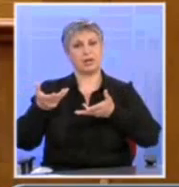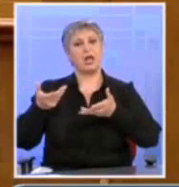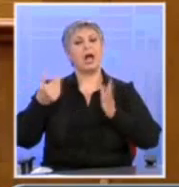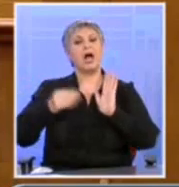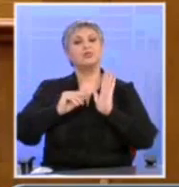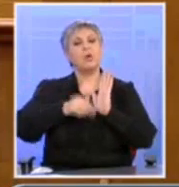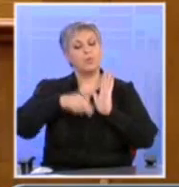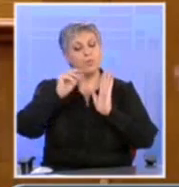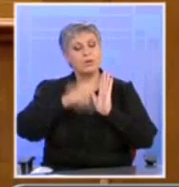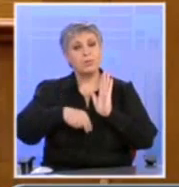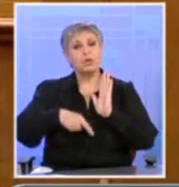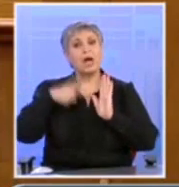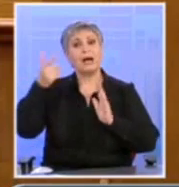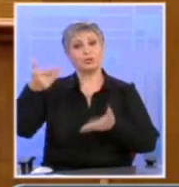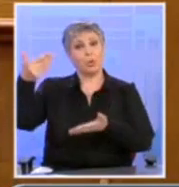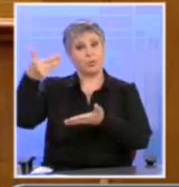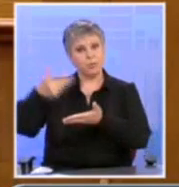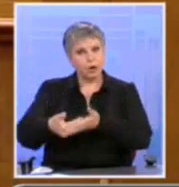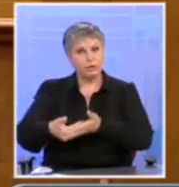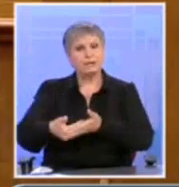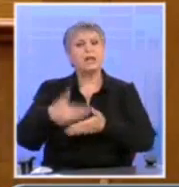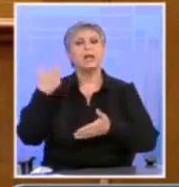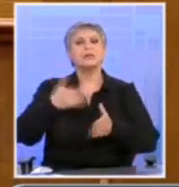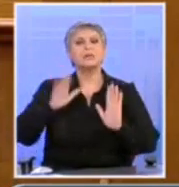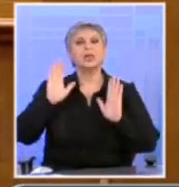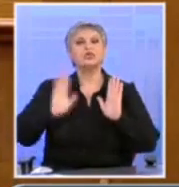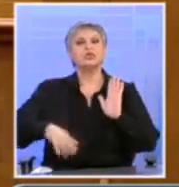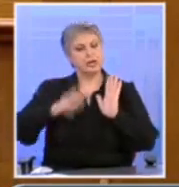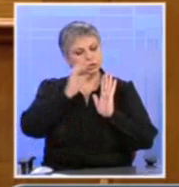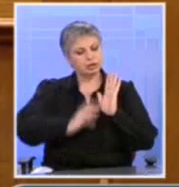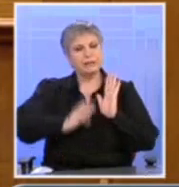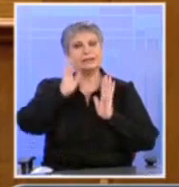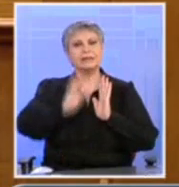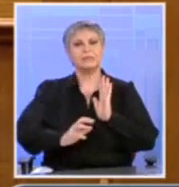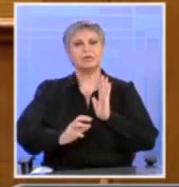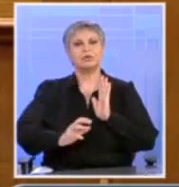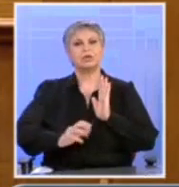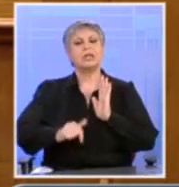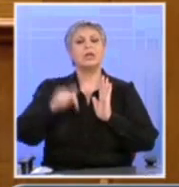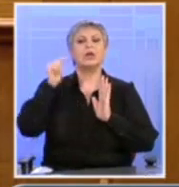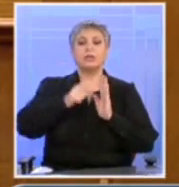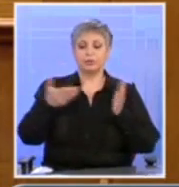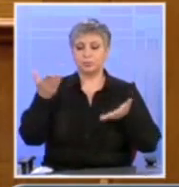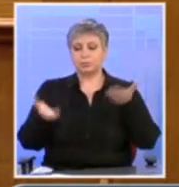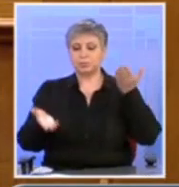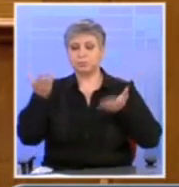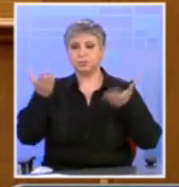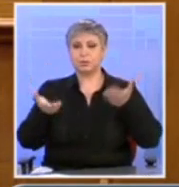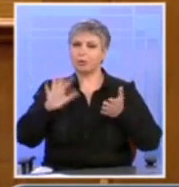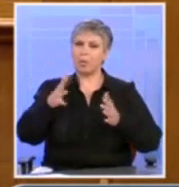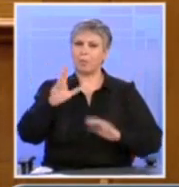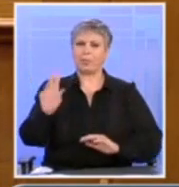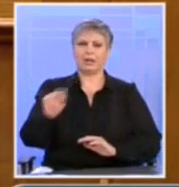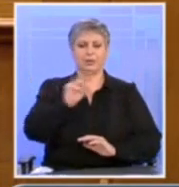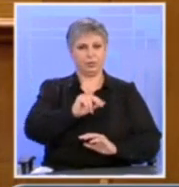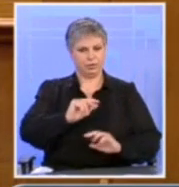πρόταση των θεσμών και το τελικό κείμενο. Και με ρώτησε ότι κοίταξε αυτός και δεν είδε μεγάλη διαφορά. Το δεύτερο με ρώτησε, δεν